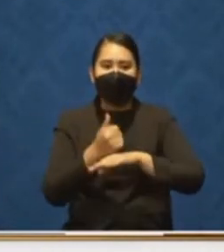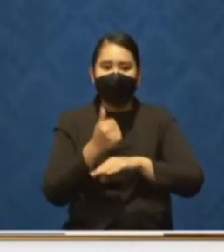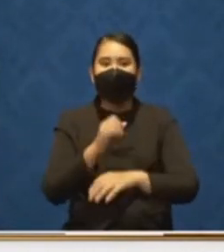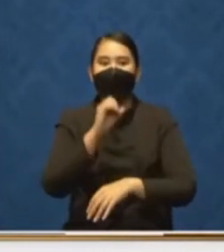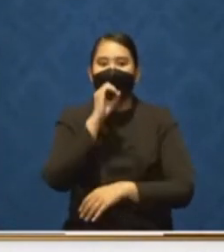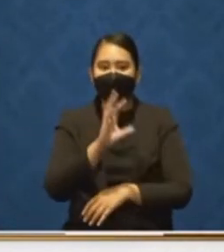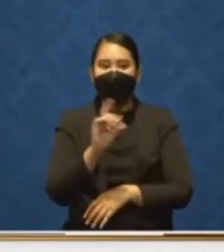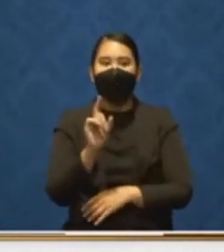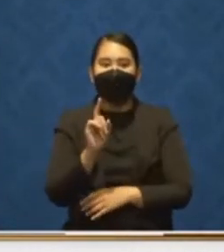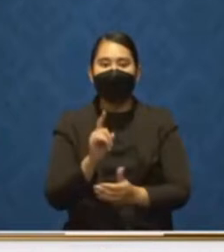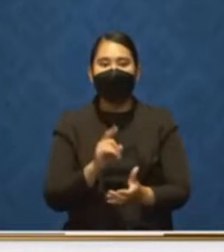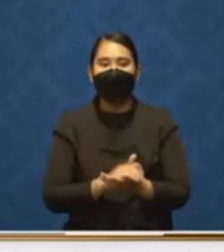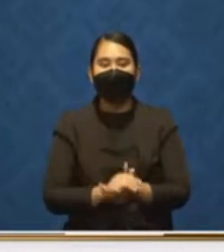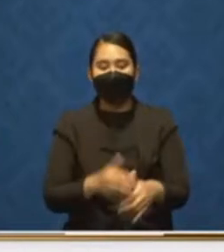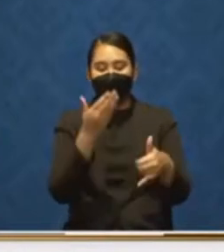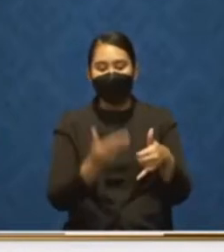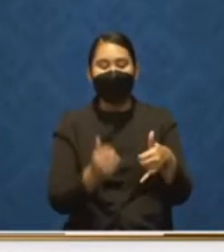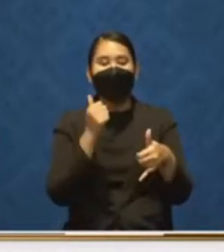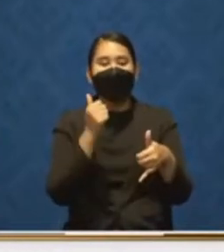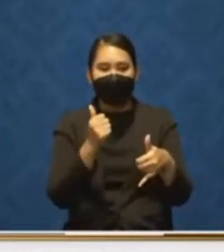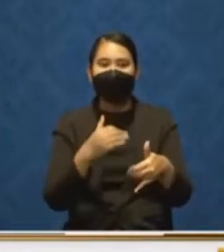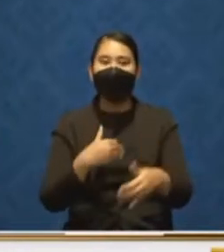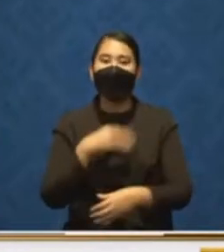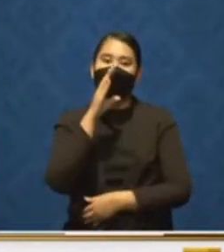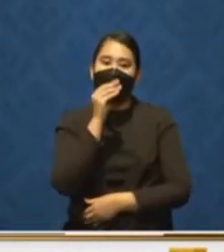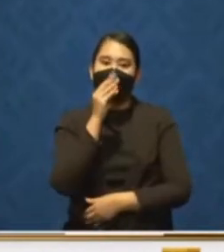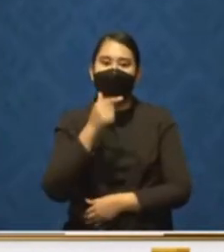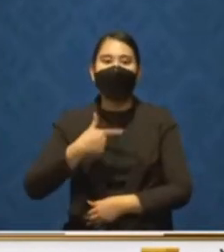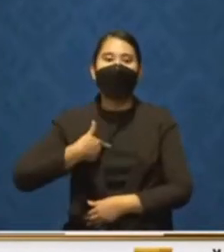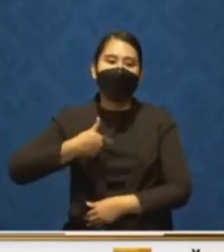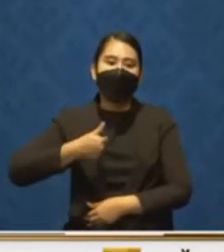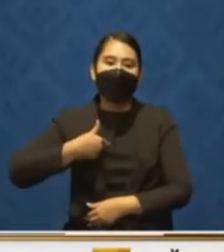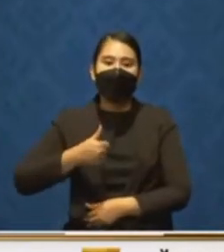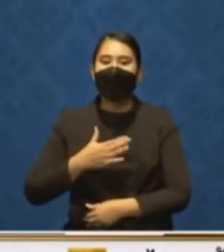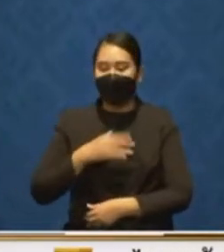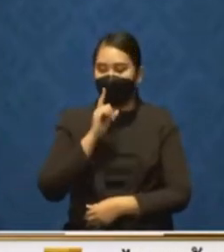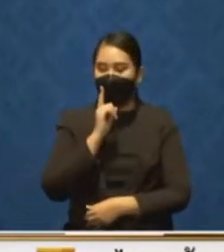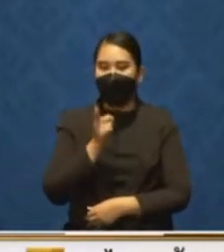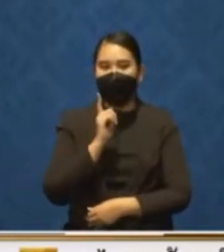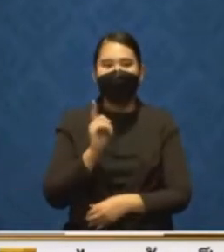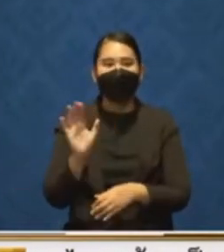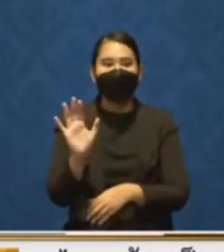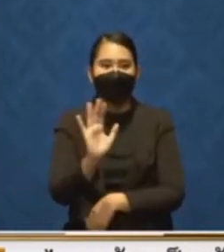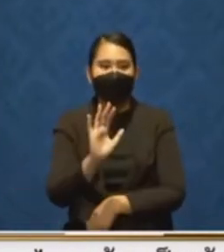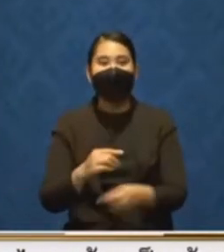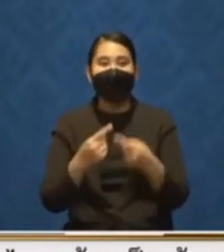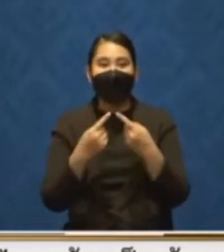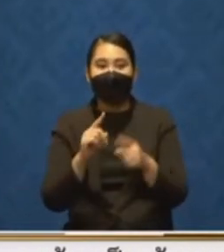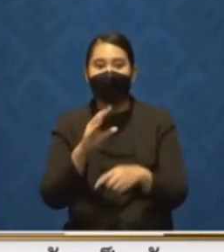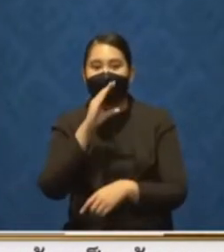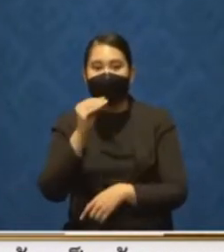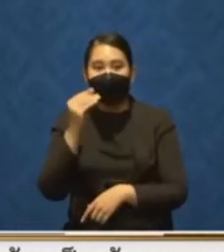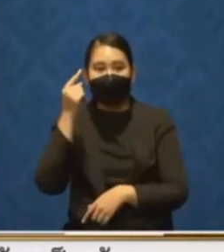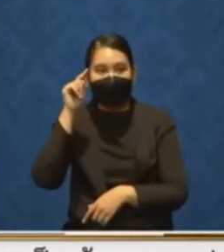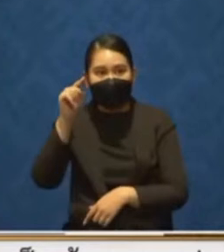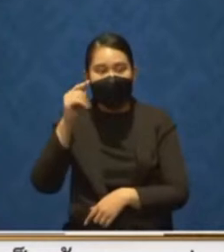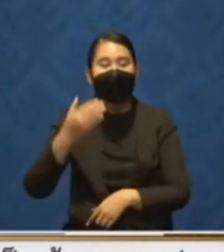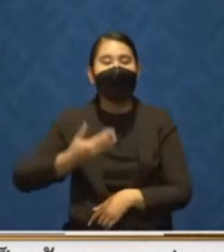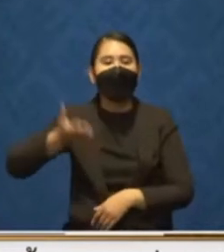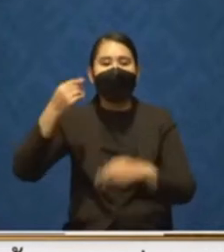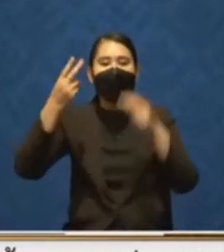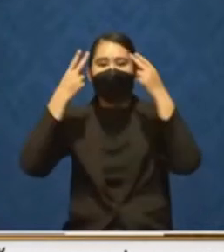ถึงความดีของท่านความเก่งของท่านผมไว้ว่าอะไรหรอกนะครับแล้วทางไปกล่าวถึงในดนตรีที่เป็นทหารมาทั้งหมด